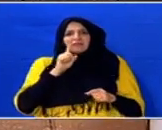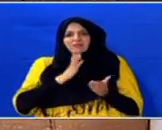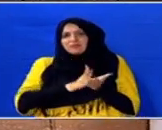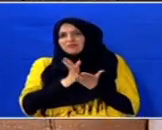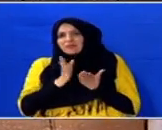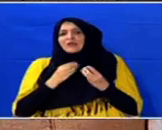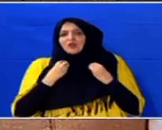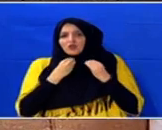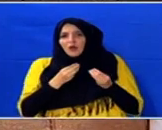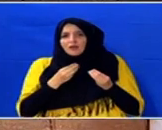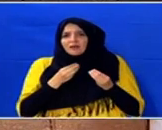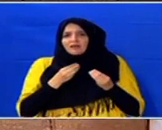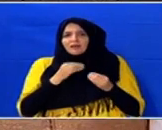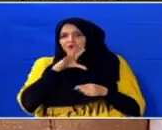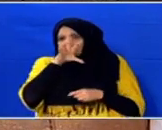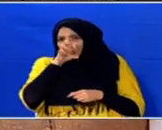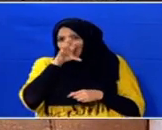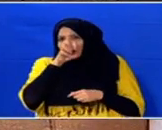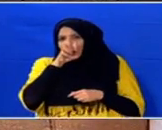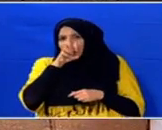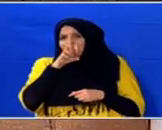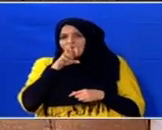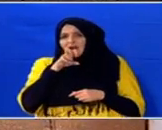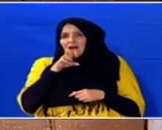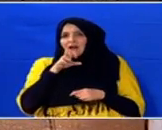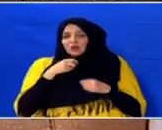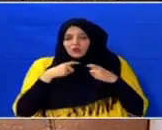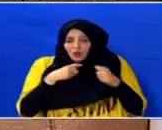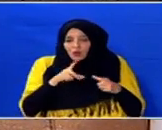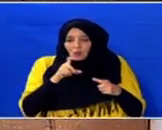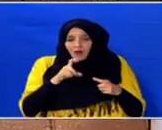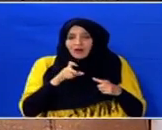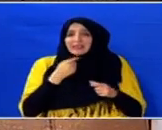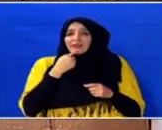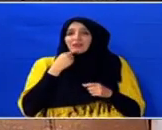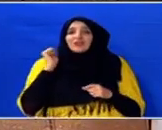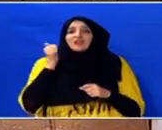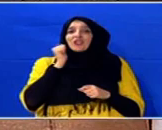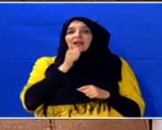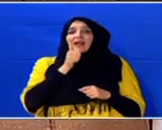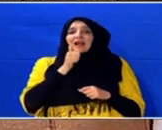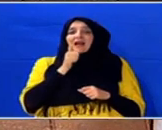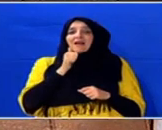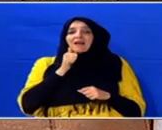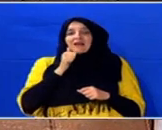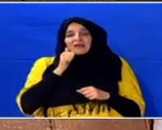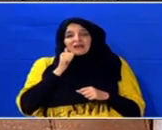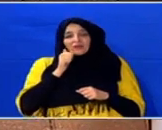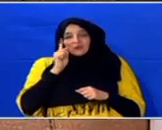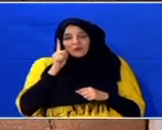بمعنى نفهم بأن الإنسان يكون مسؤولا على هذه الحيوانات التي